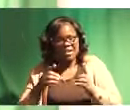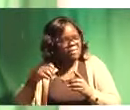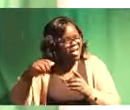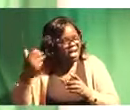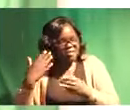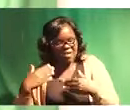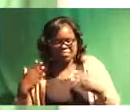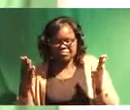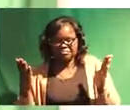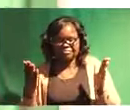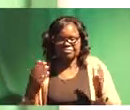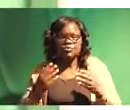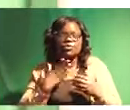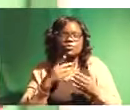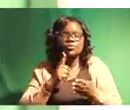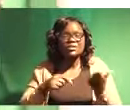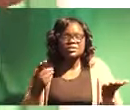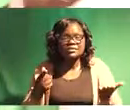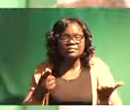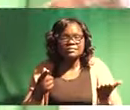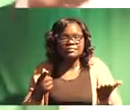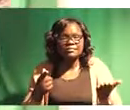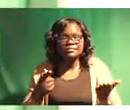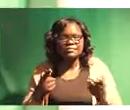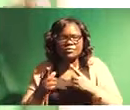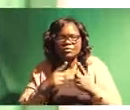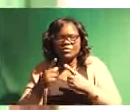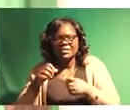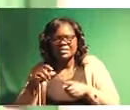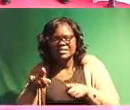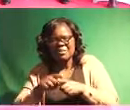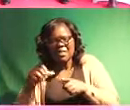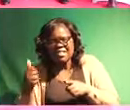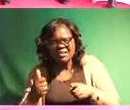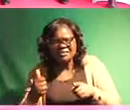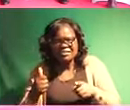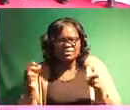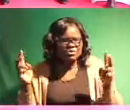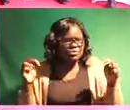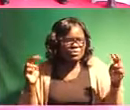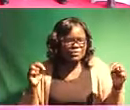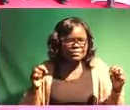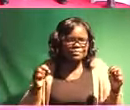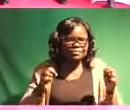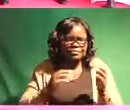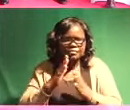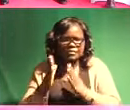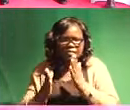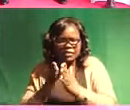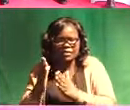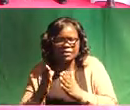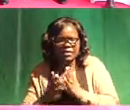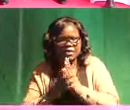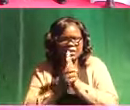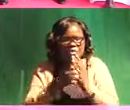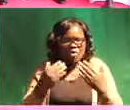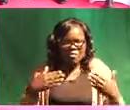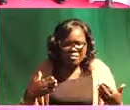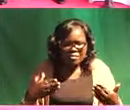wengine. Ama mnataka niendelee kuongea mambo ya viongozi kwa hii dunia? Tuvange mambo ya viongozi ama ya